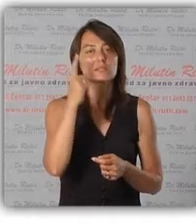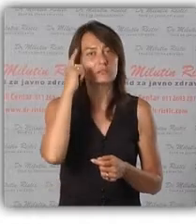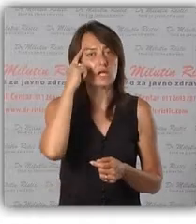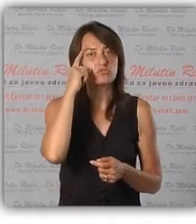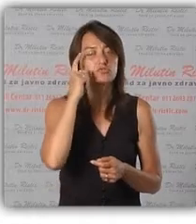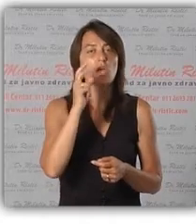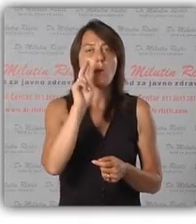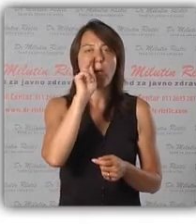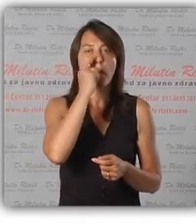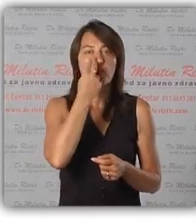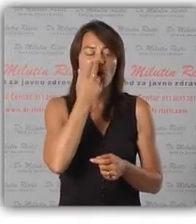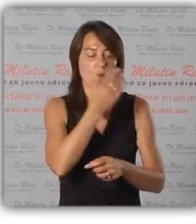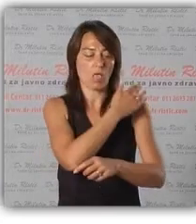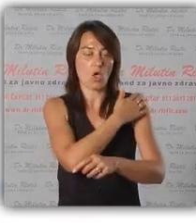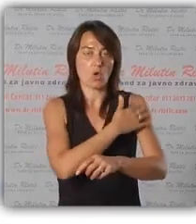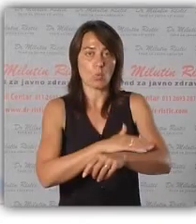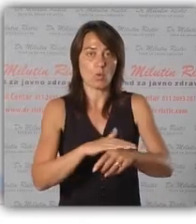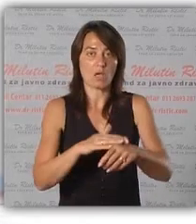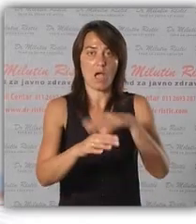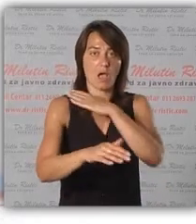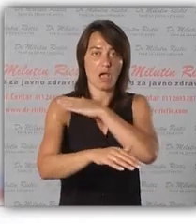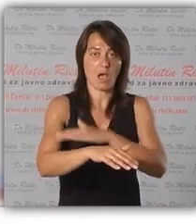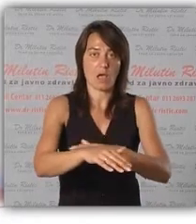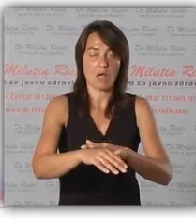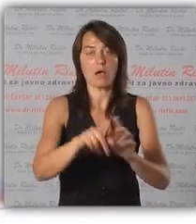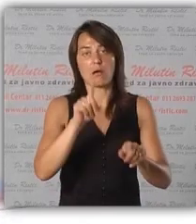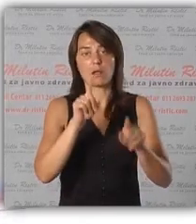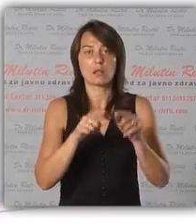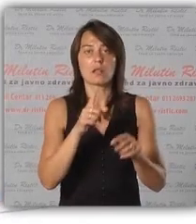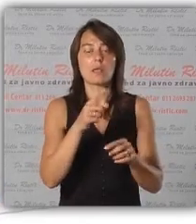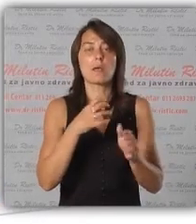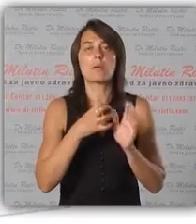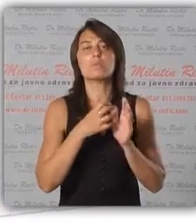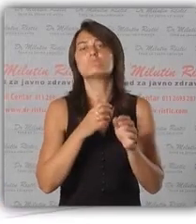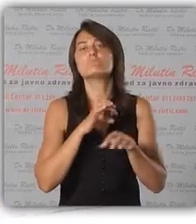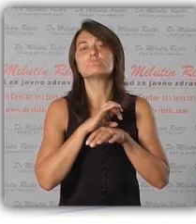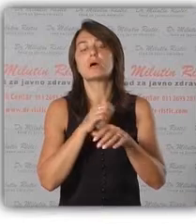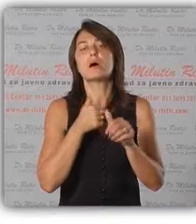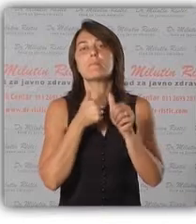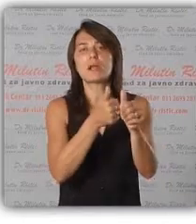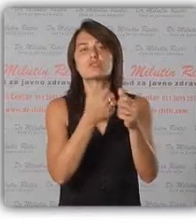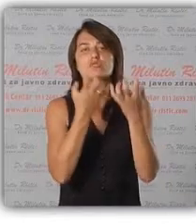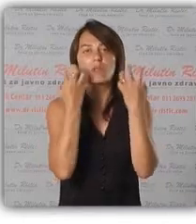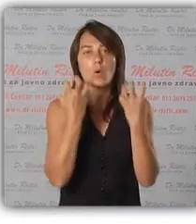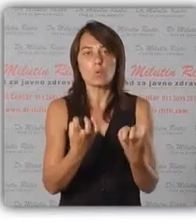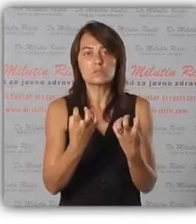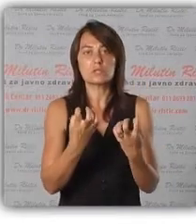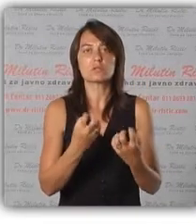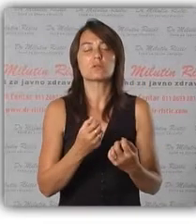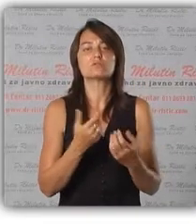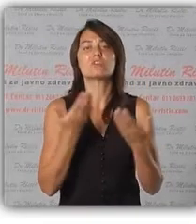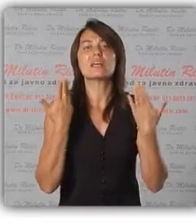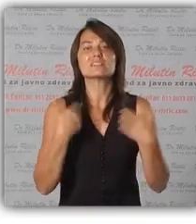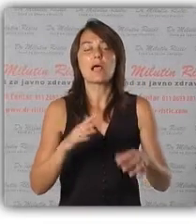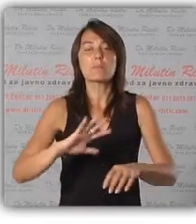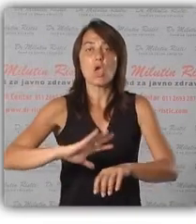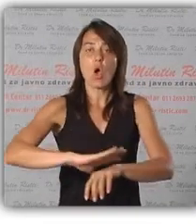cervikobrahijalni sindrom, dakle bol ide duž ruke, jedne ili druge, praćeno trnjenjem, utrnulošću,